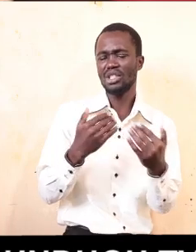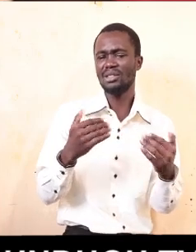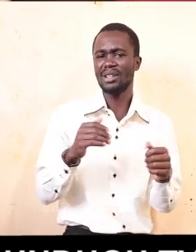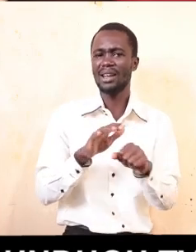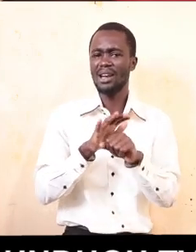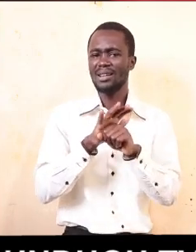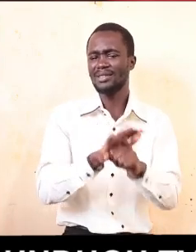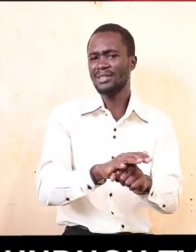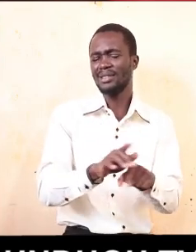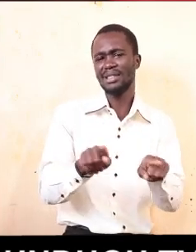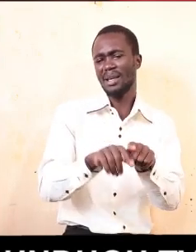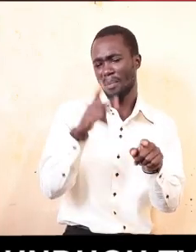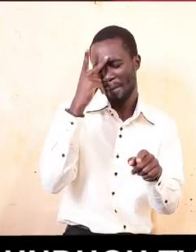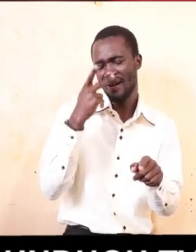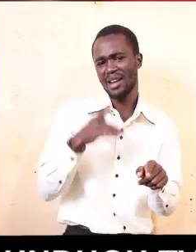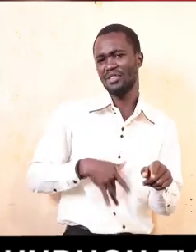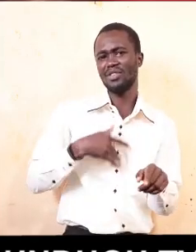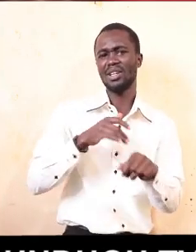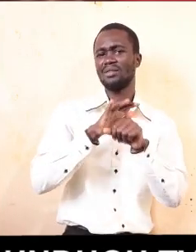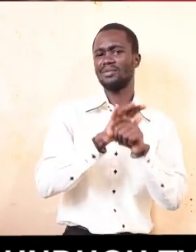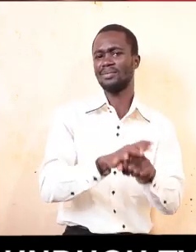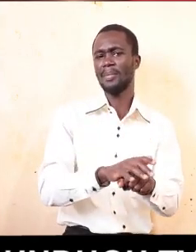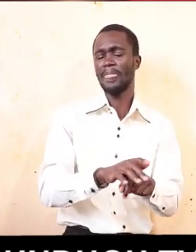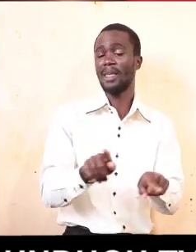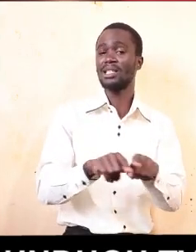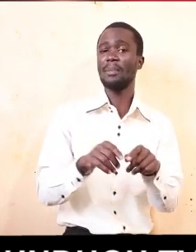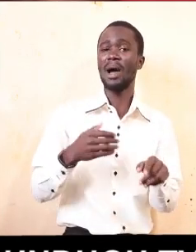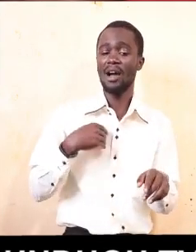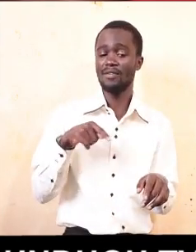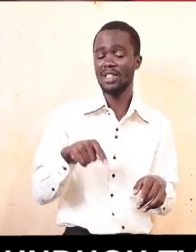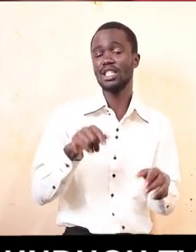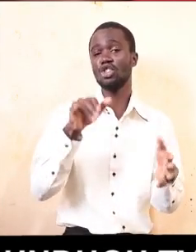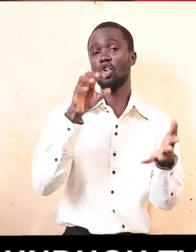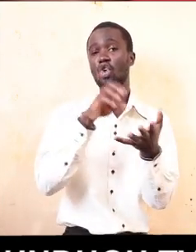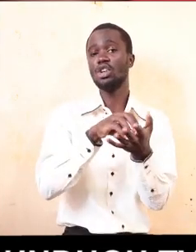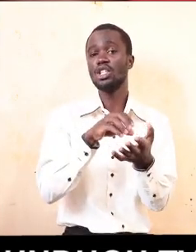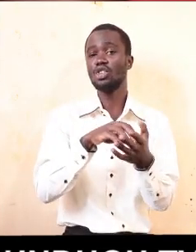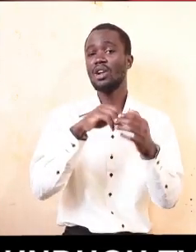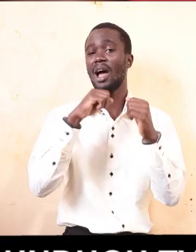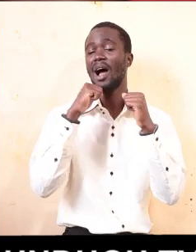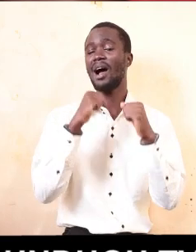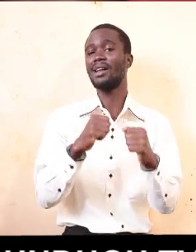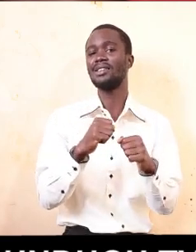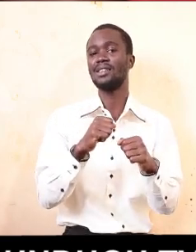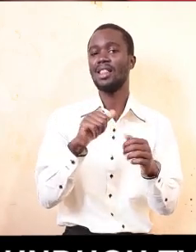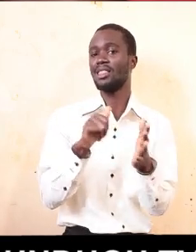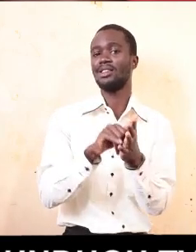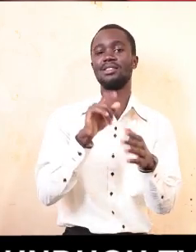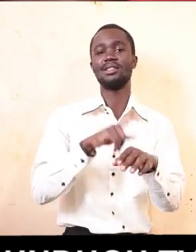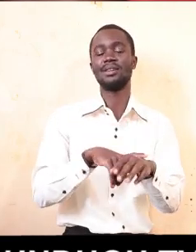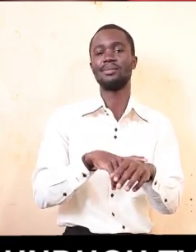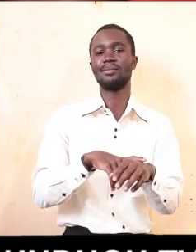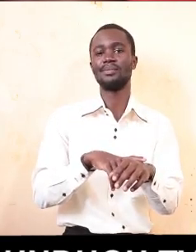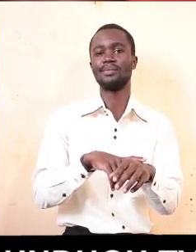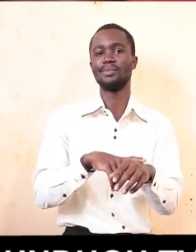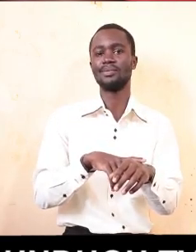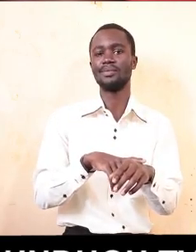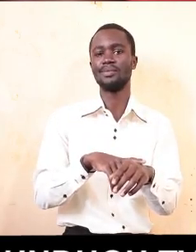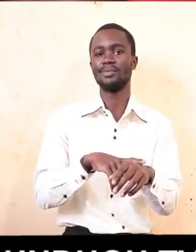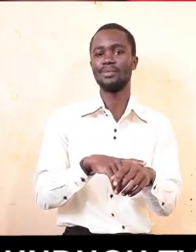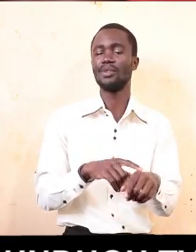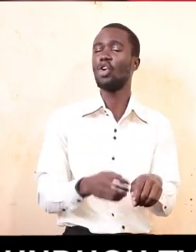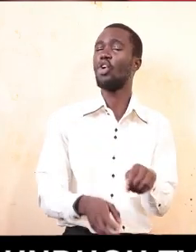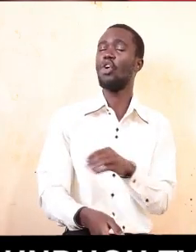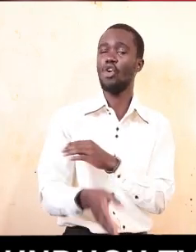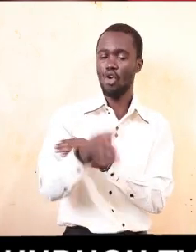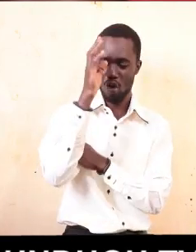wazazi, na hawa walikuwa na hii hali, na hali hii ilikuwa ngumu wakati huo, naye Mungu alikuwa pia